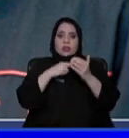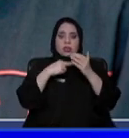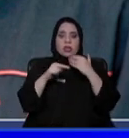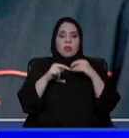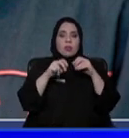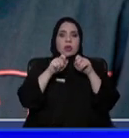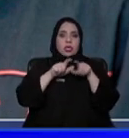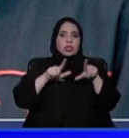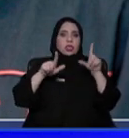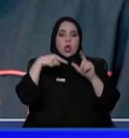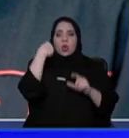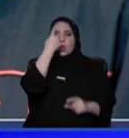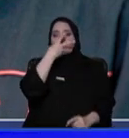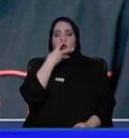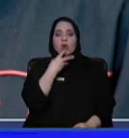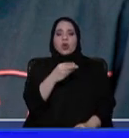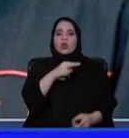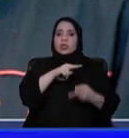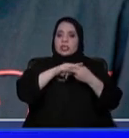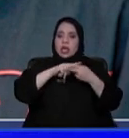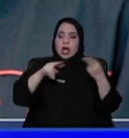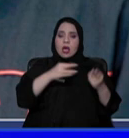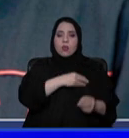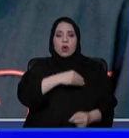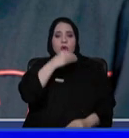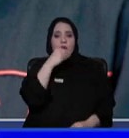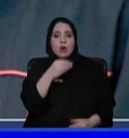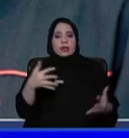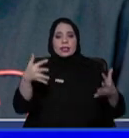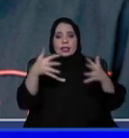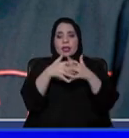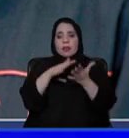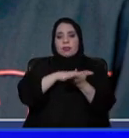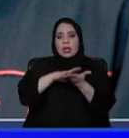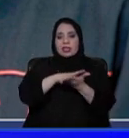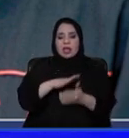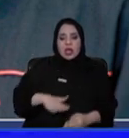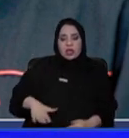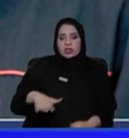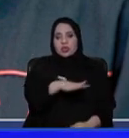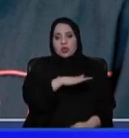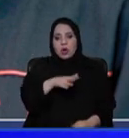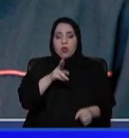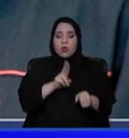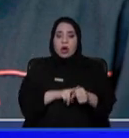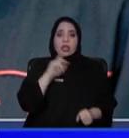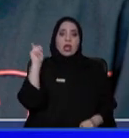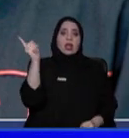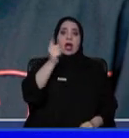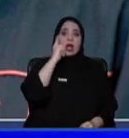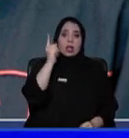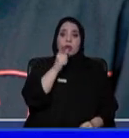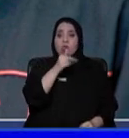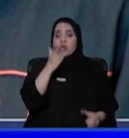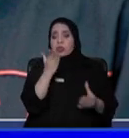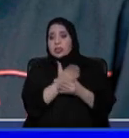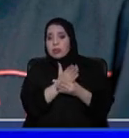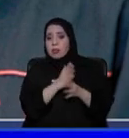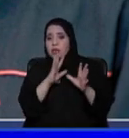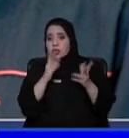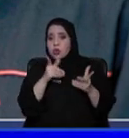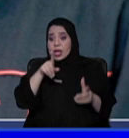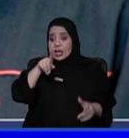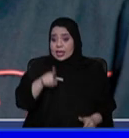وشعاع للسلام والتعايش في بلاد الجوار وفي كل أنحاء العالم.